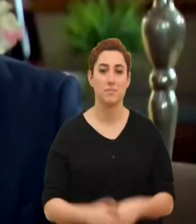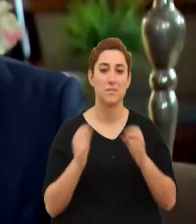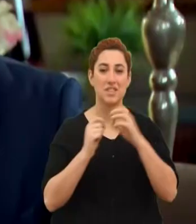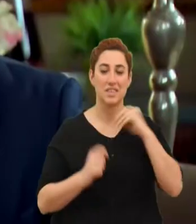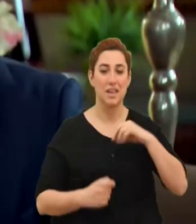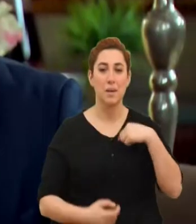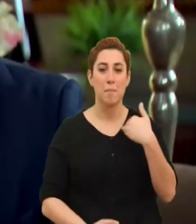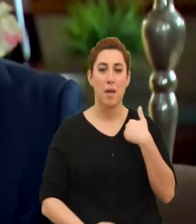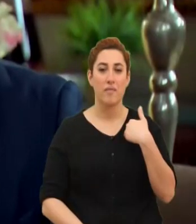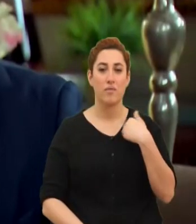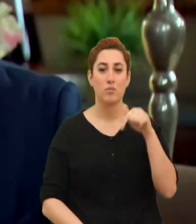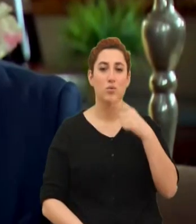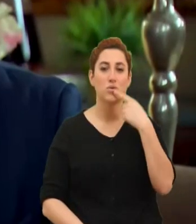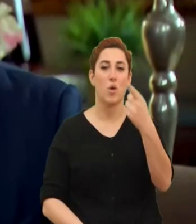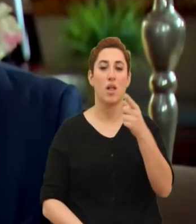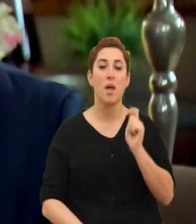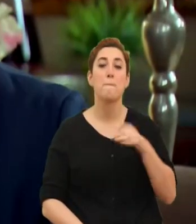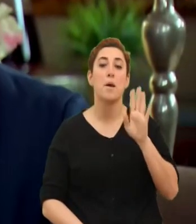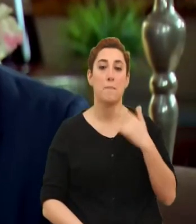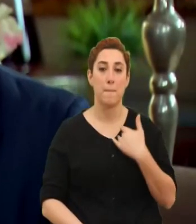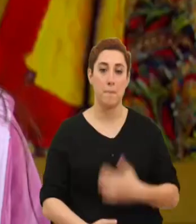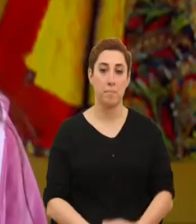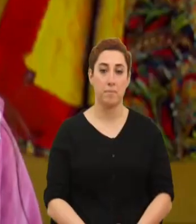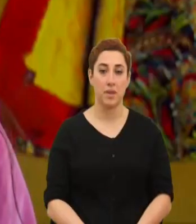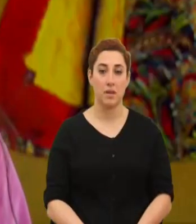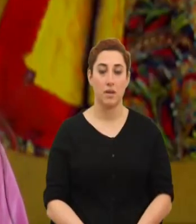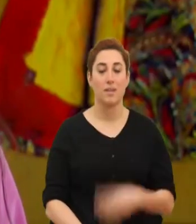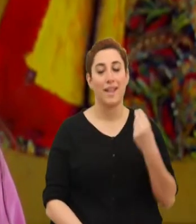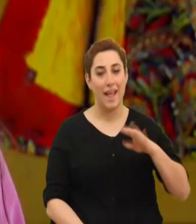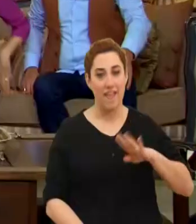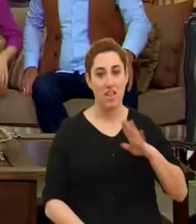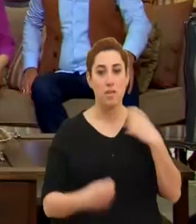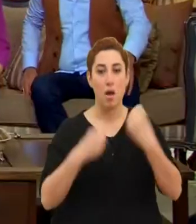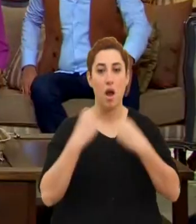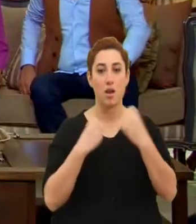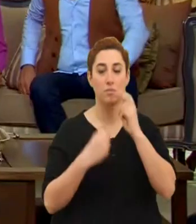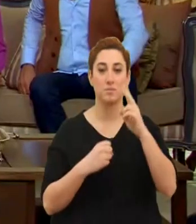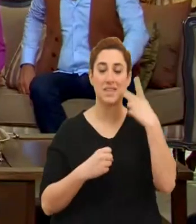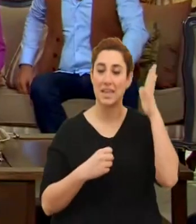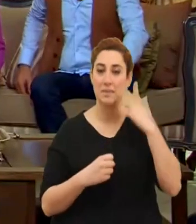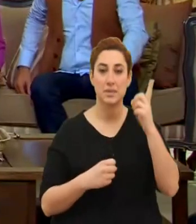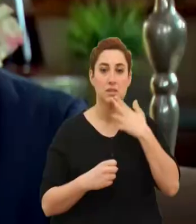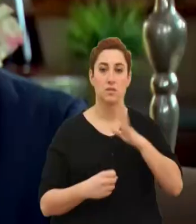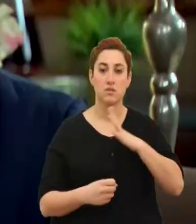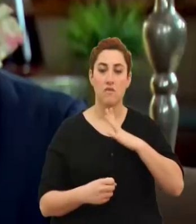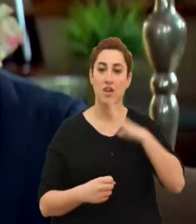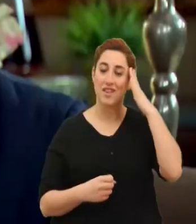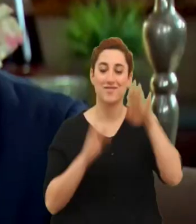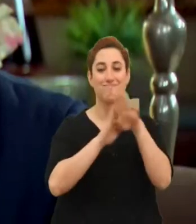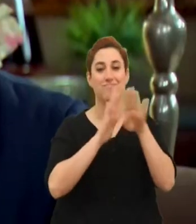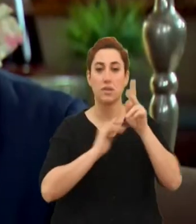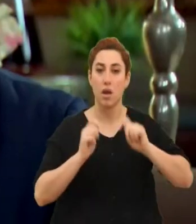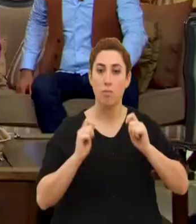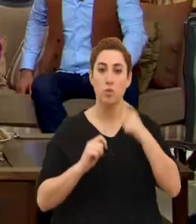Biricik, sanırım ben bunu sana söyleyemeyeceğim. Evladım, arabanda sarışın bir kız var. Ya saçını